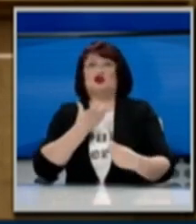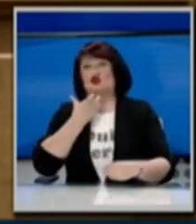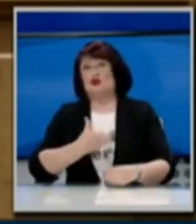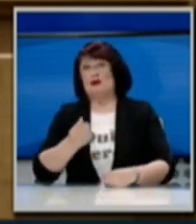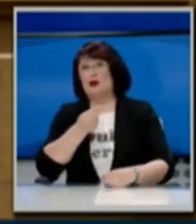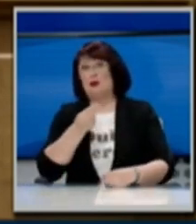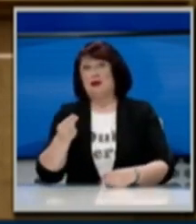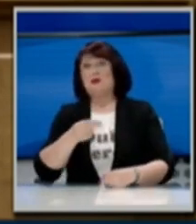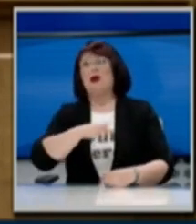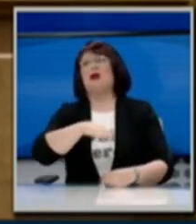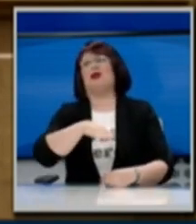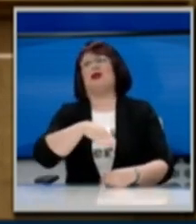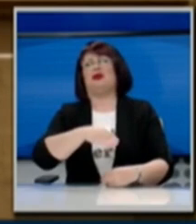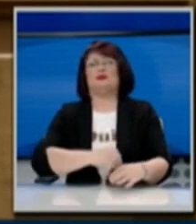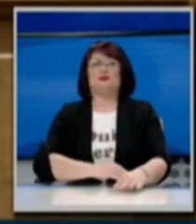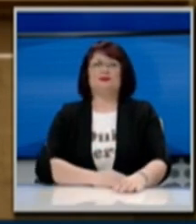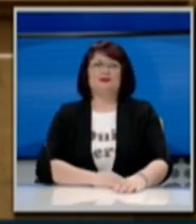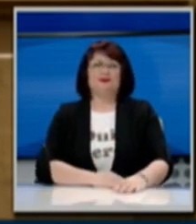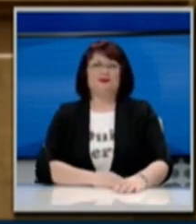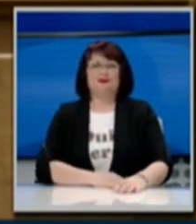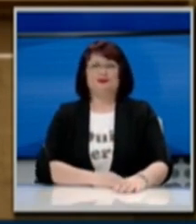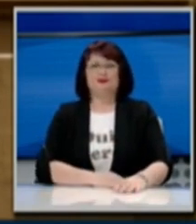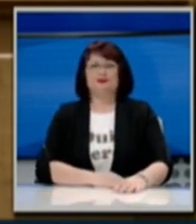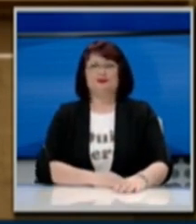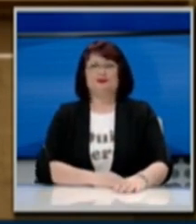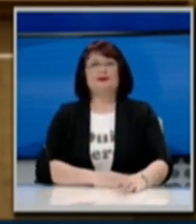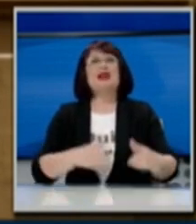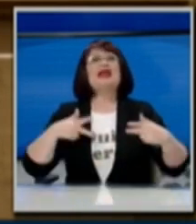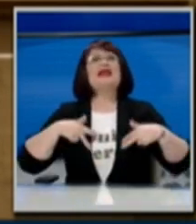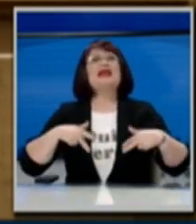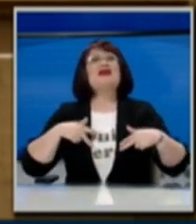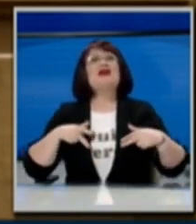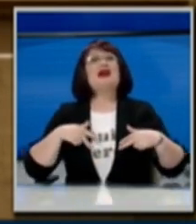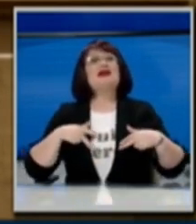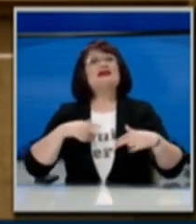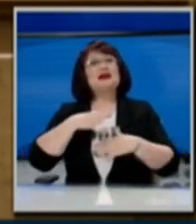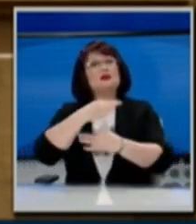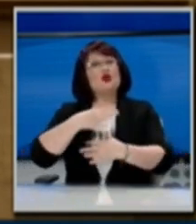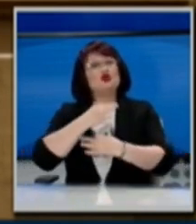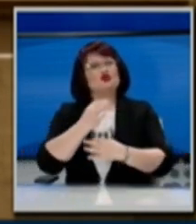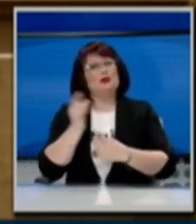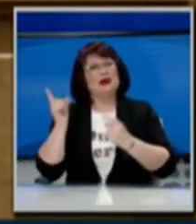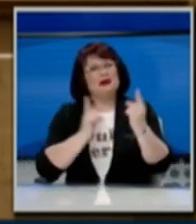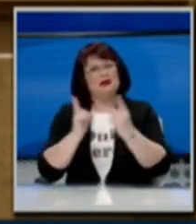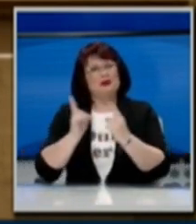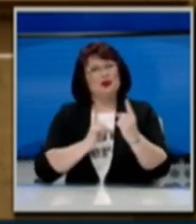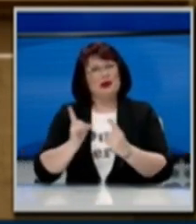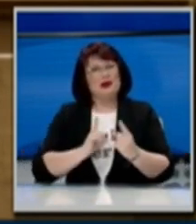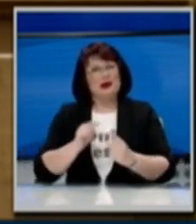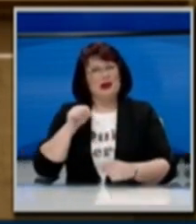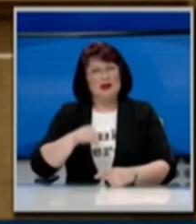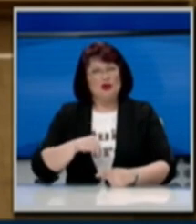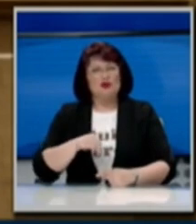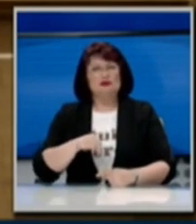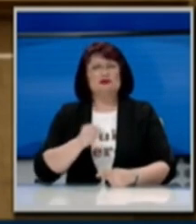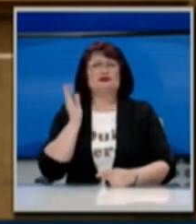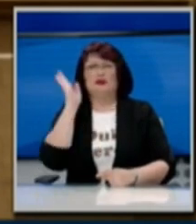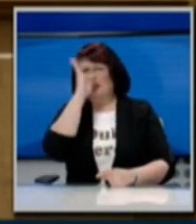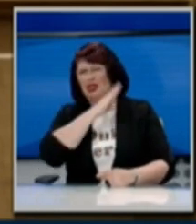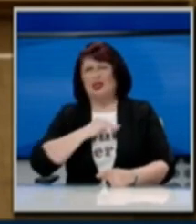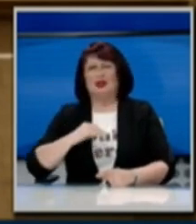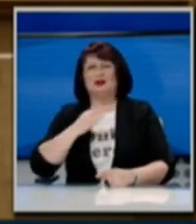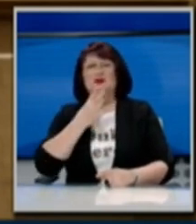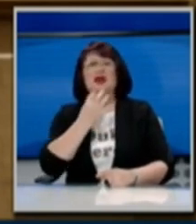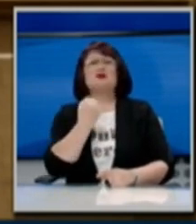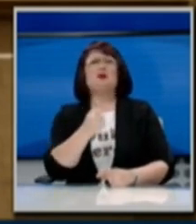της. Και η κυβερνητική παρουσία, που ήταν στην πραγματικότητα και καλυμμένη